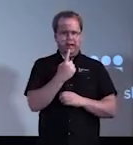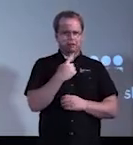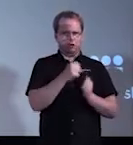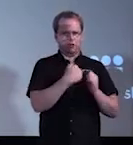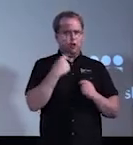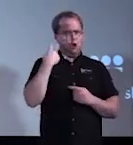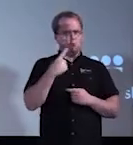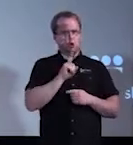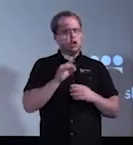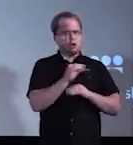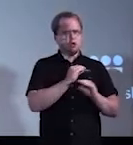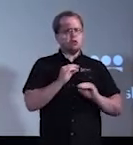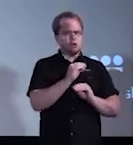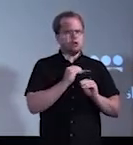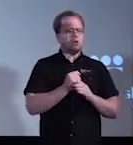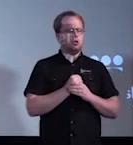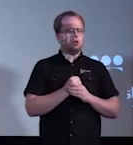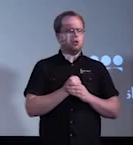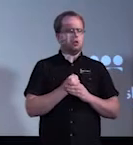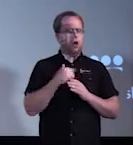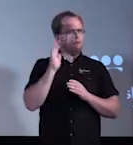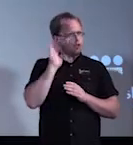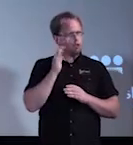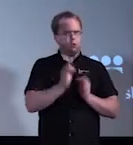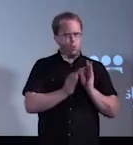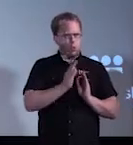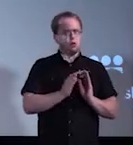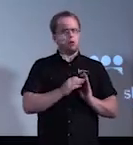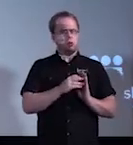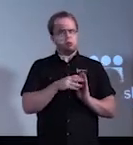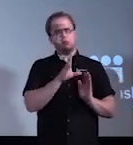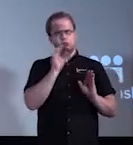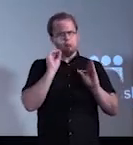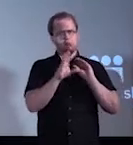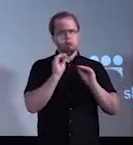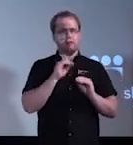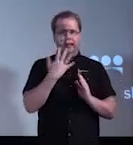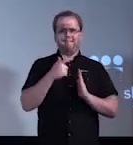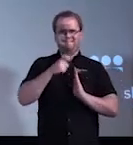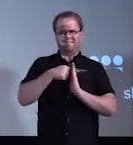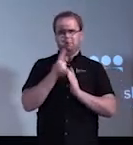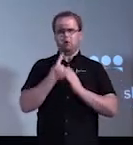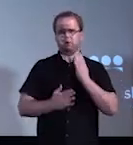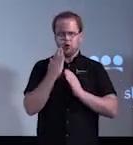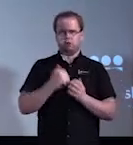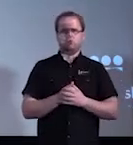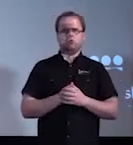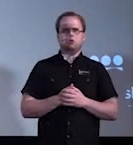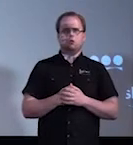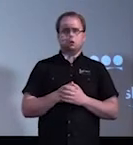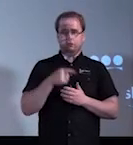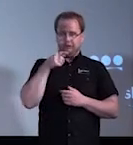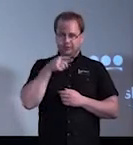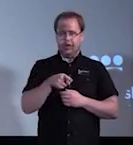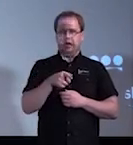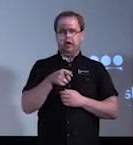om och lyssnat till och vänt och vridit på, så var det filmavtalet. Så det var ju en fråga som jag verkligen hade